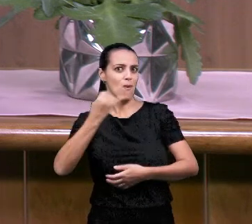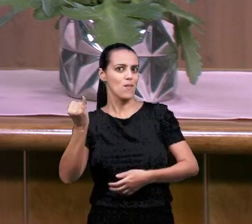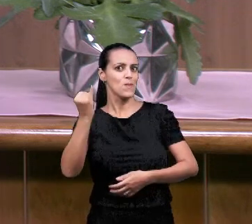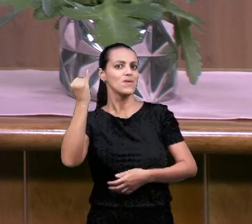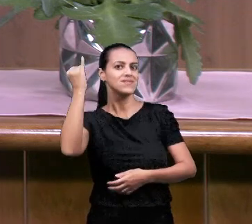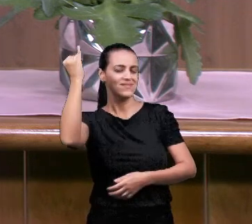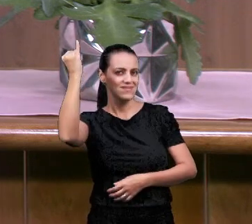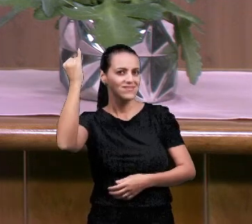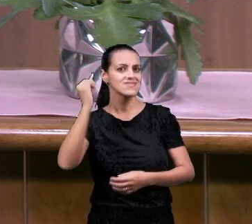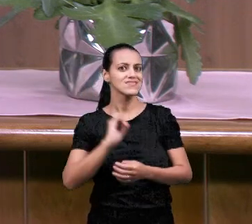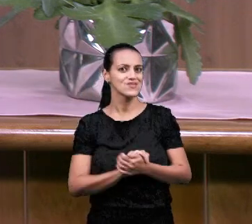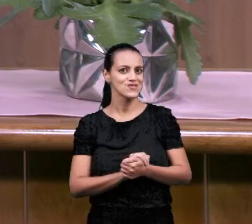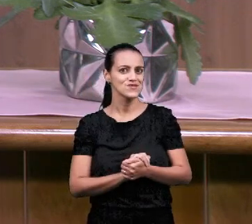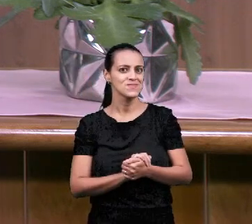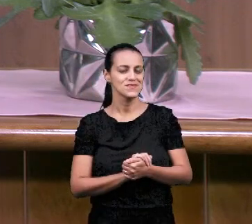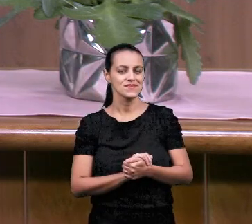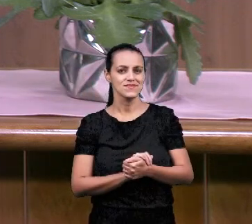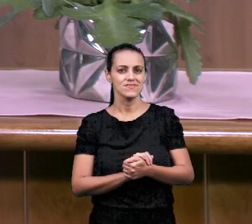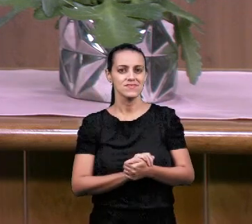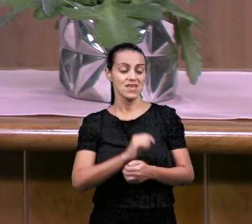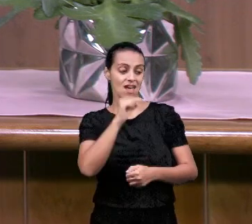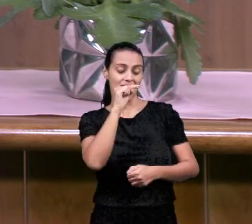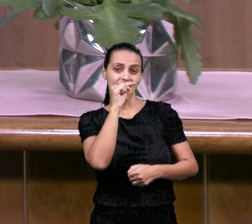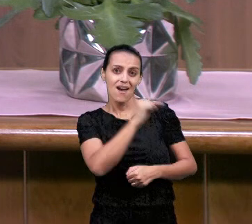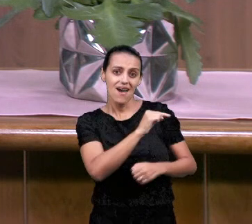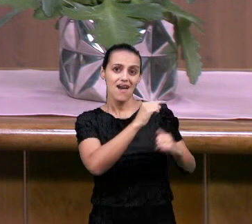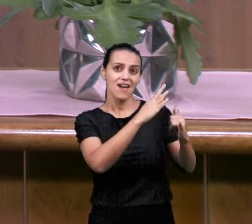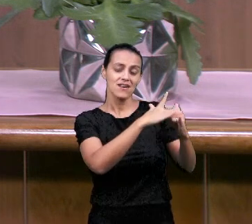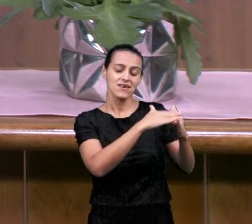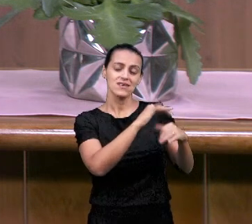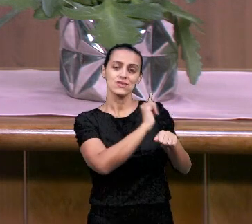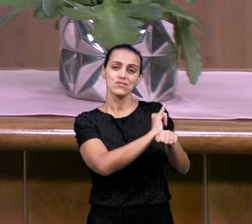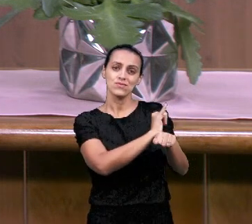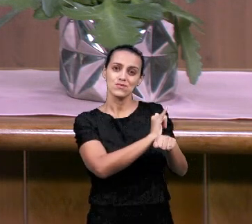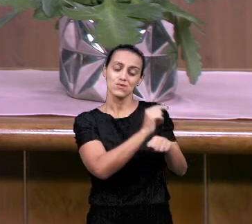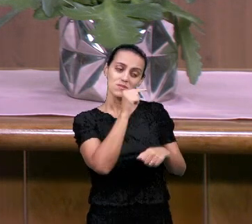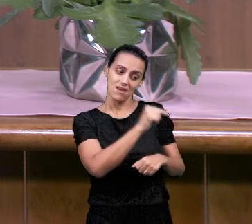canal très important et